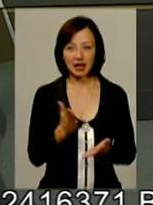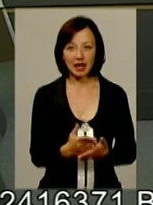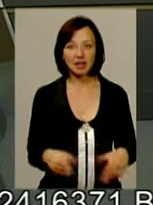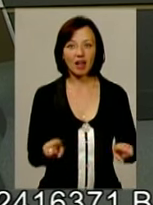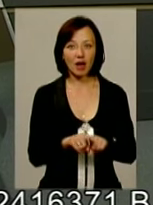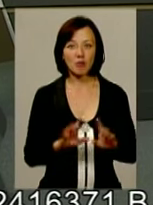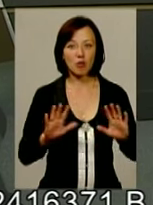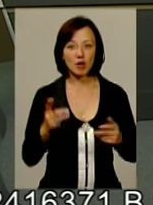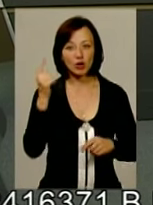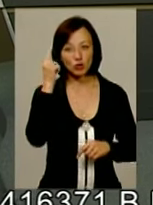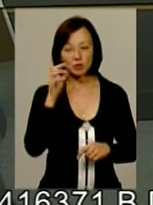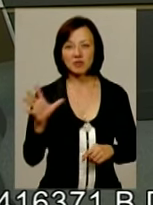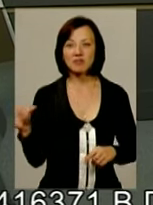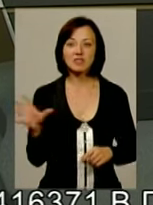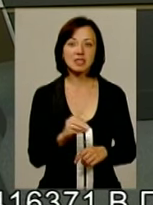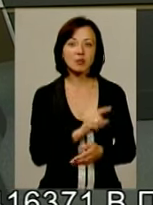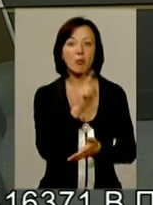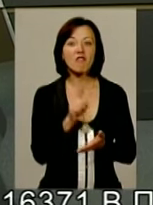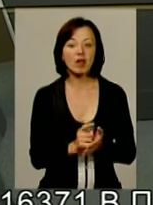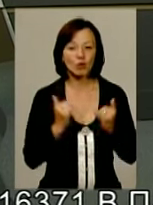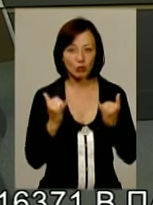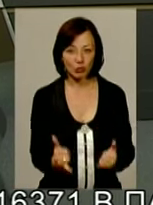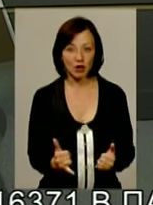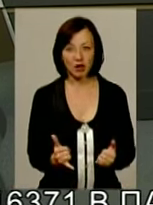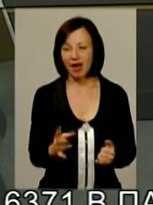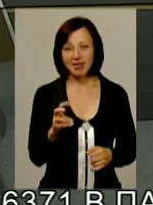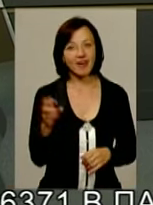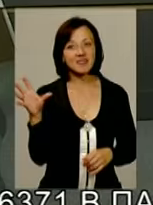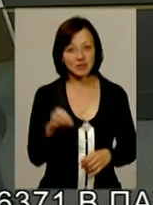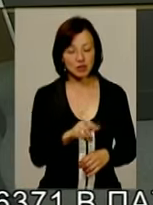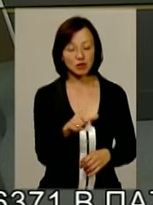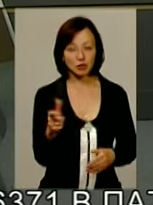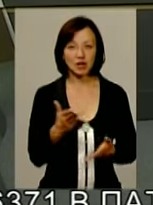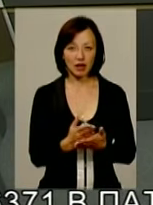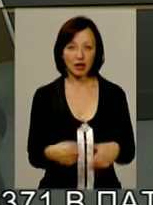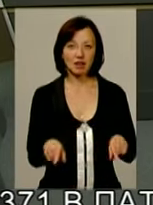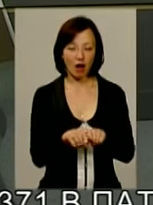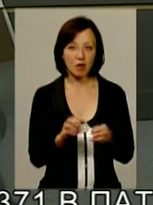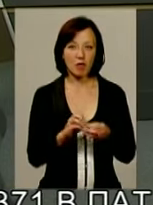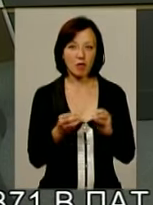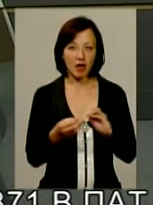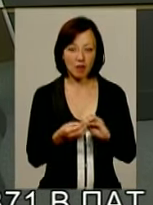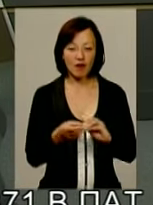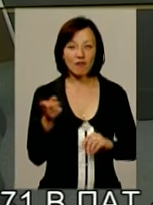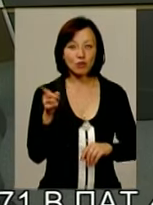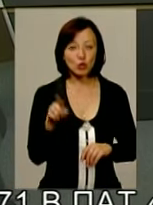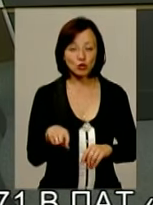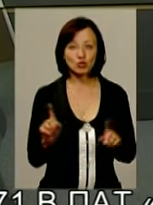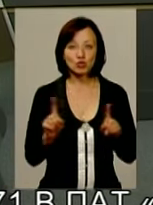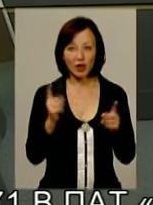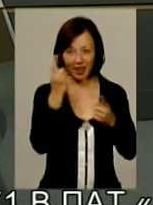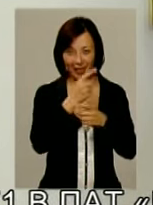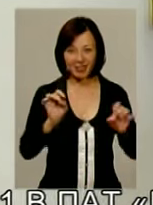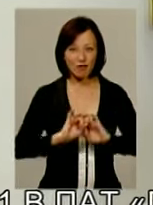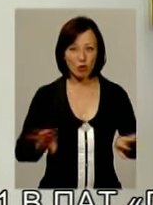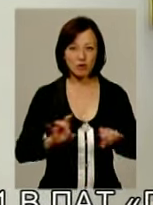момент, що вони думають, що їм всі все повинні. Не всі там такі люди, але є така проблема. Проблема тому, що